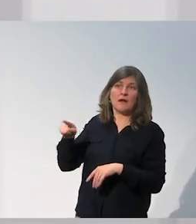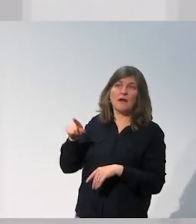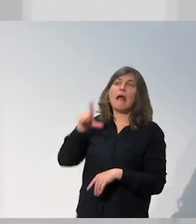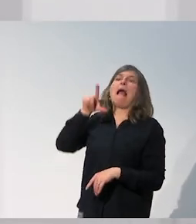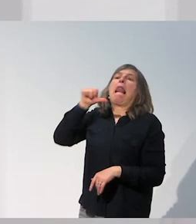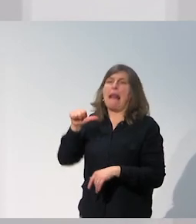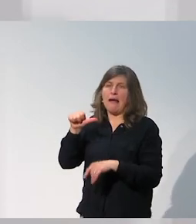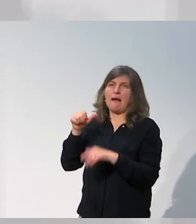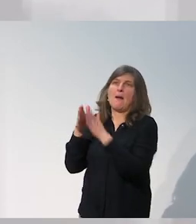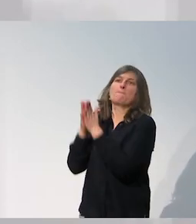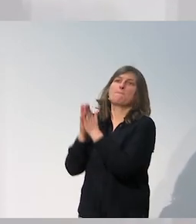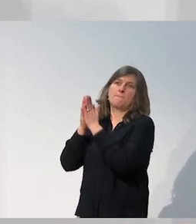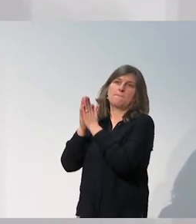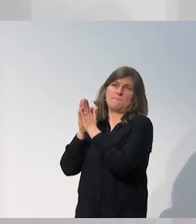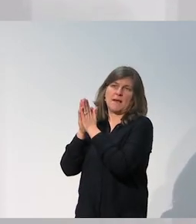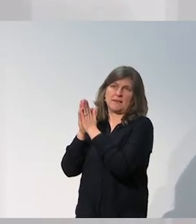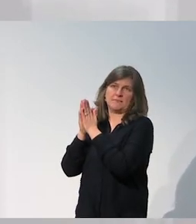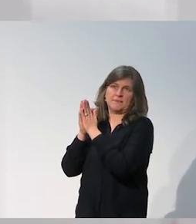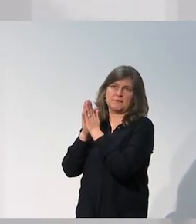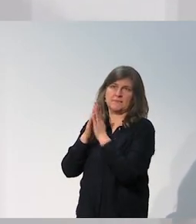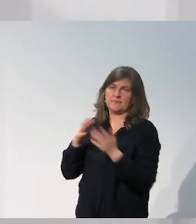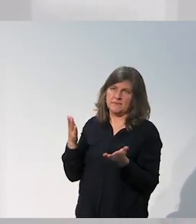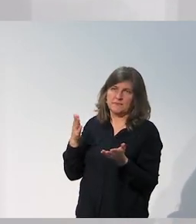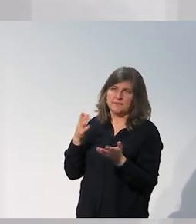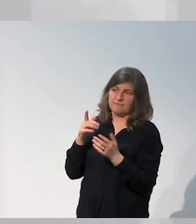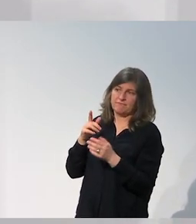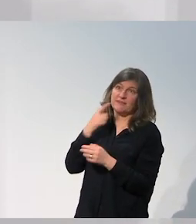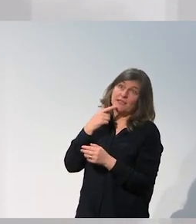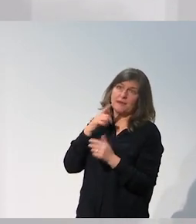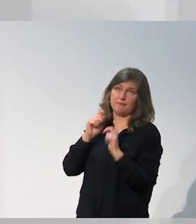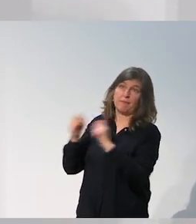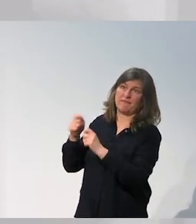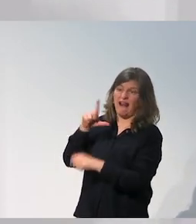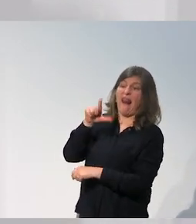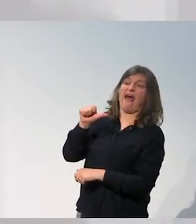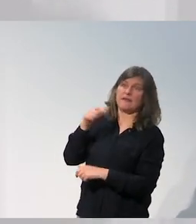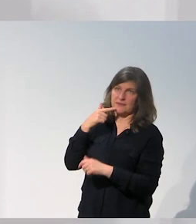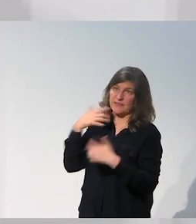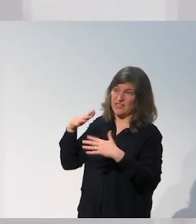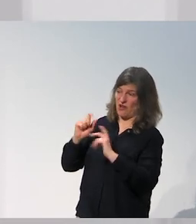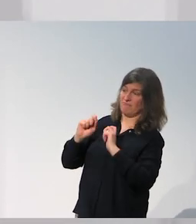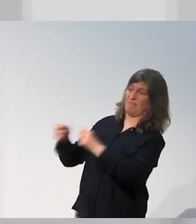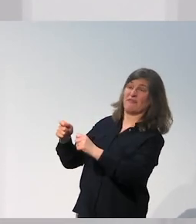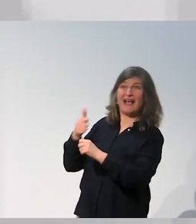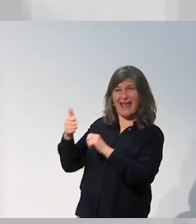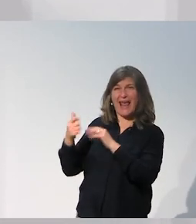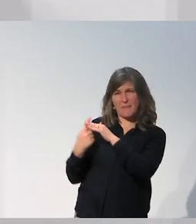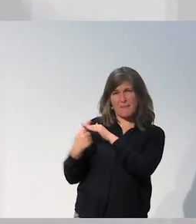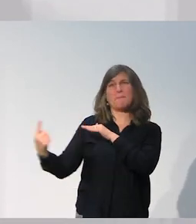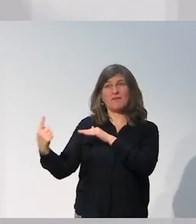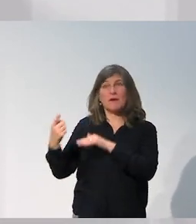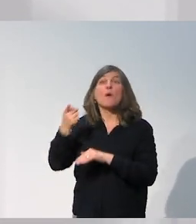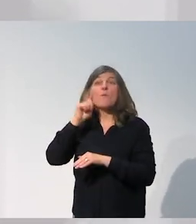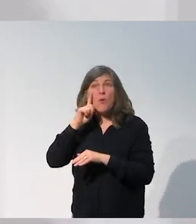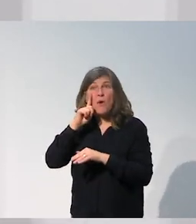comme ça. Hein. Elle est la seule qui est gratifiée de l'article, vous voyez, devant le prénom, ça donne une idée. Hein. Et cette Marissou est mise au banc parce qu'elle est divorcée.